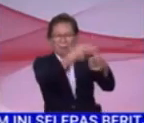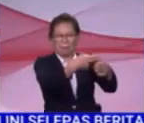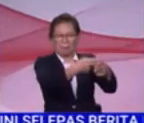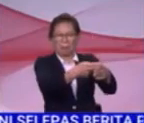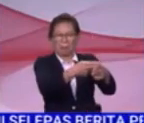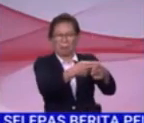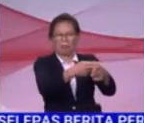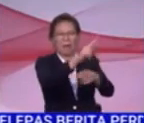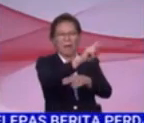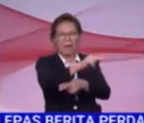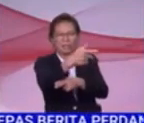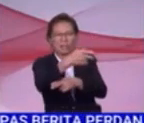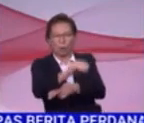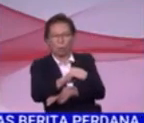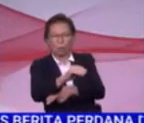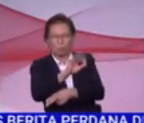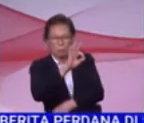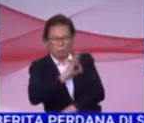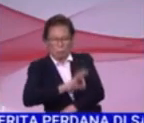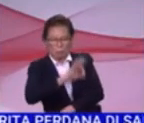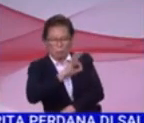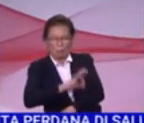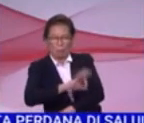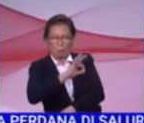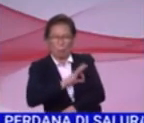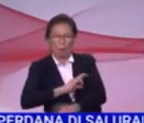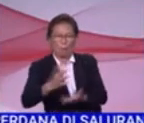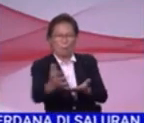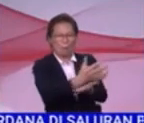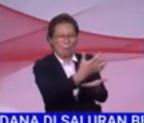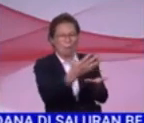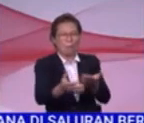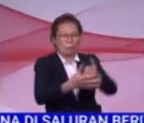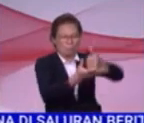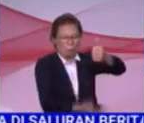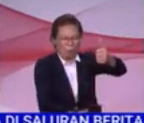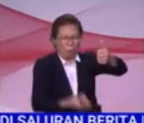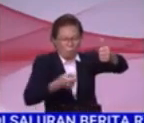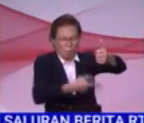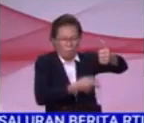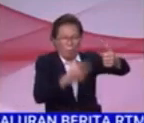nama pertumbuhan bukan kerajaan Kyle untuk mengutip tanah